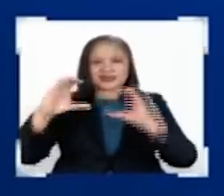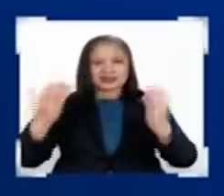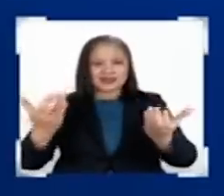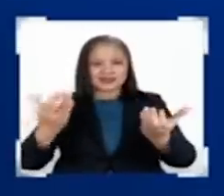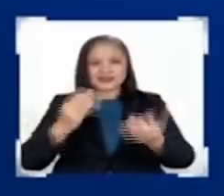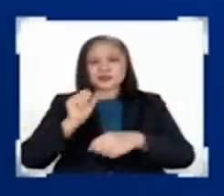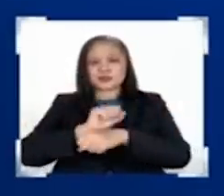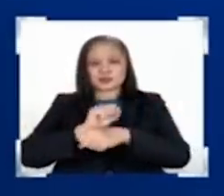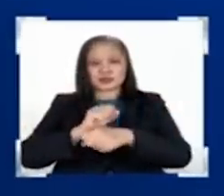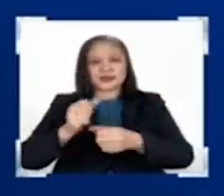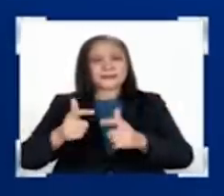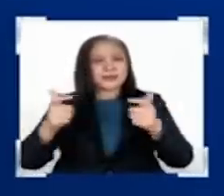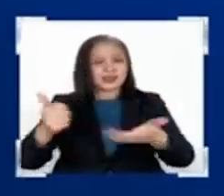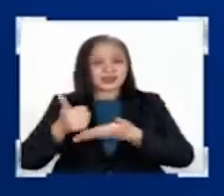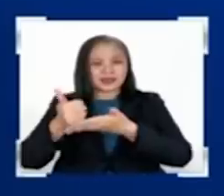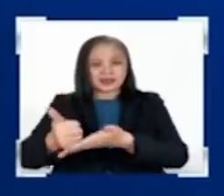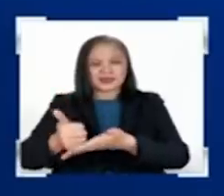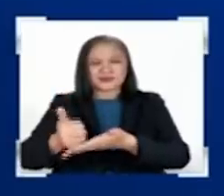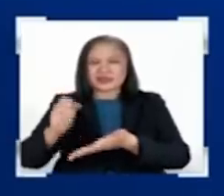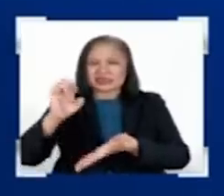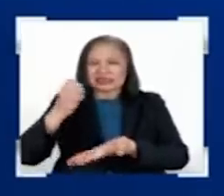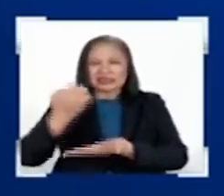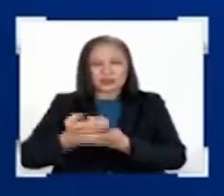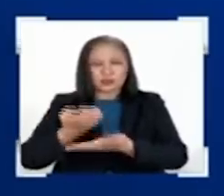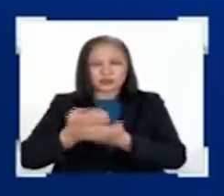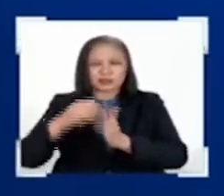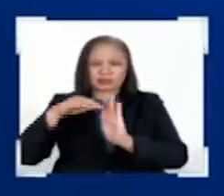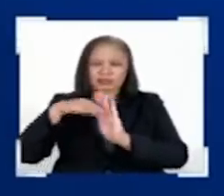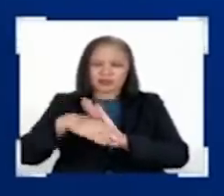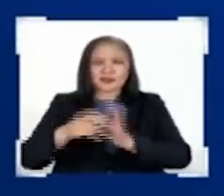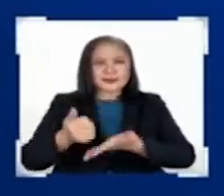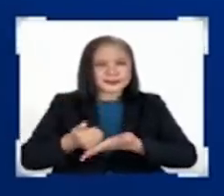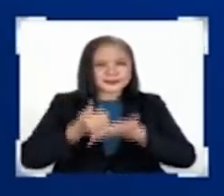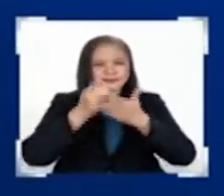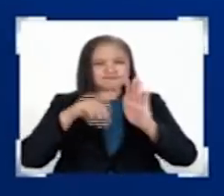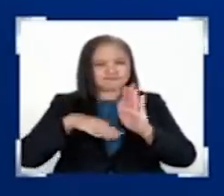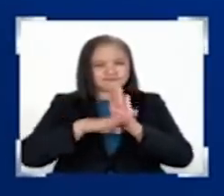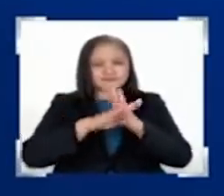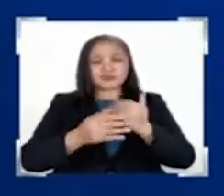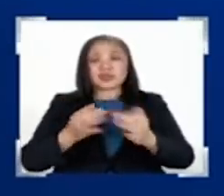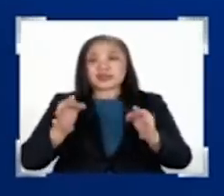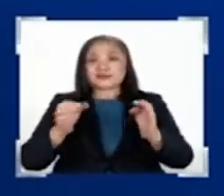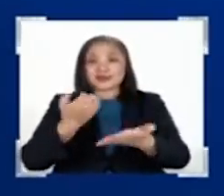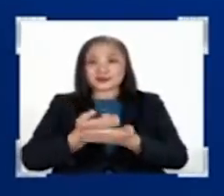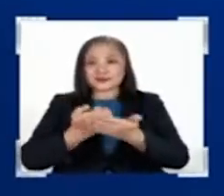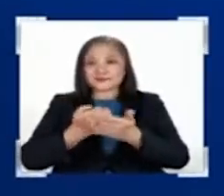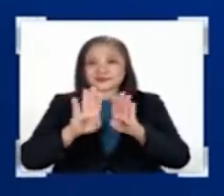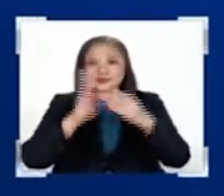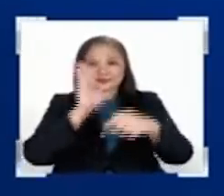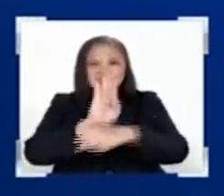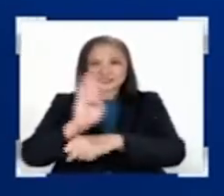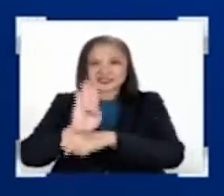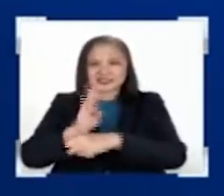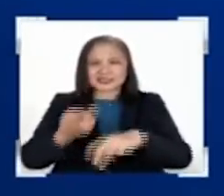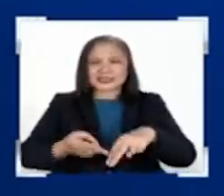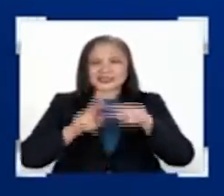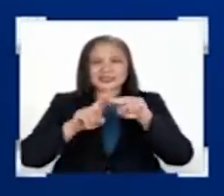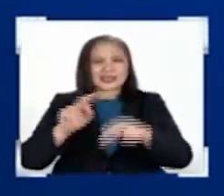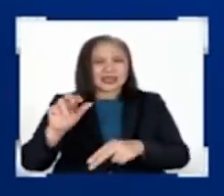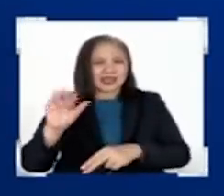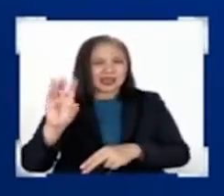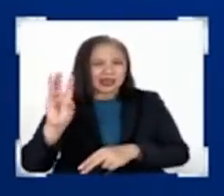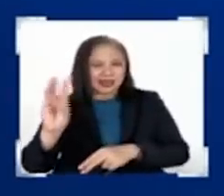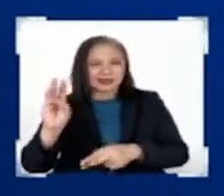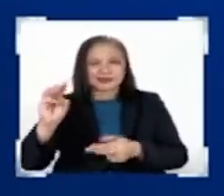sa lumalaylay na ekonomiya ng bansa. Sakaling magbukas ang ekonomiya, tataas umano ng 16 na bilyong piso kada linggo ang gross